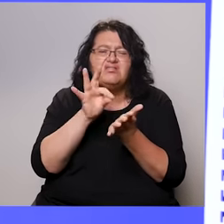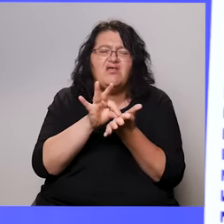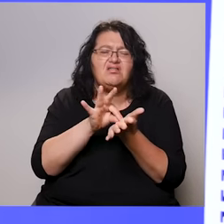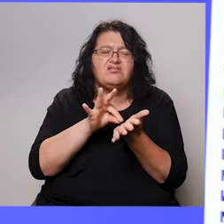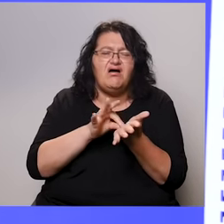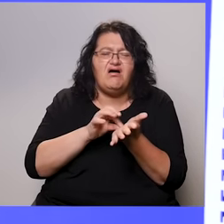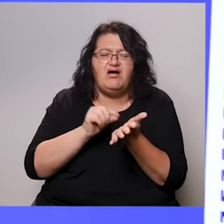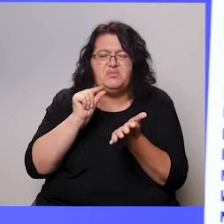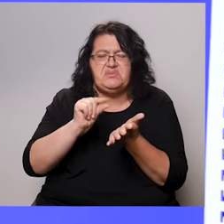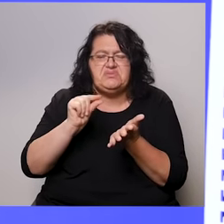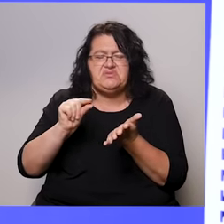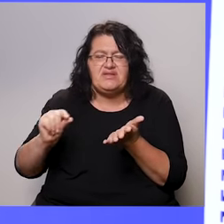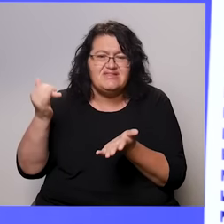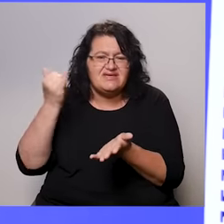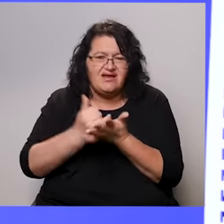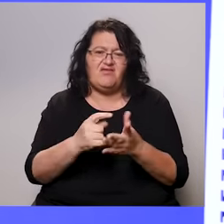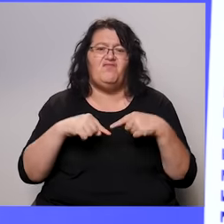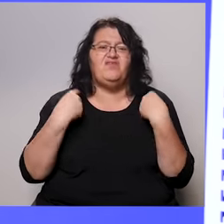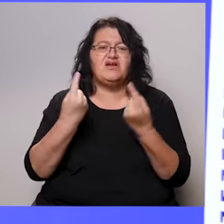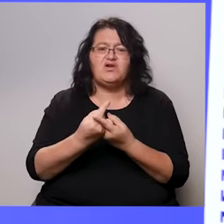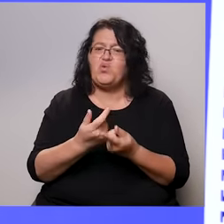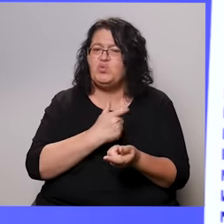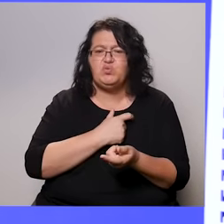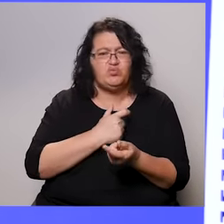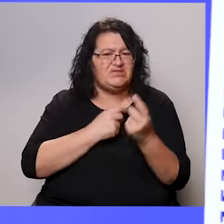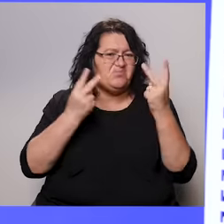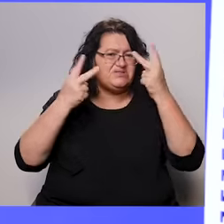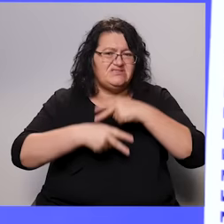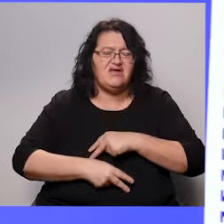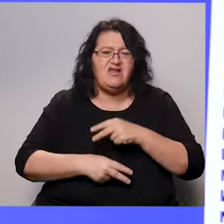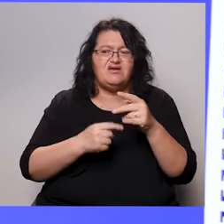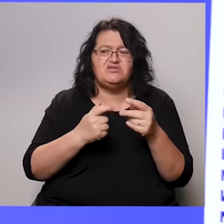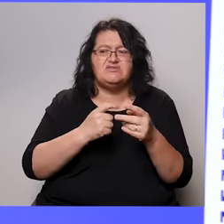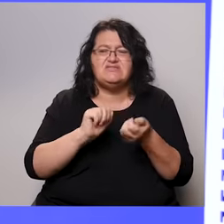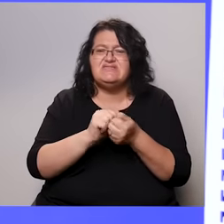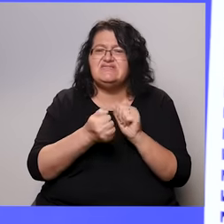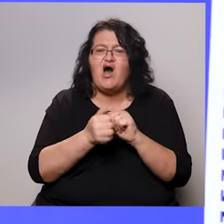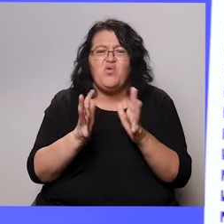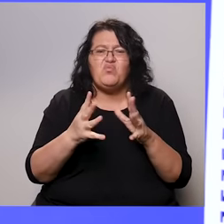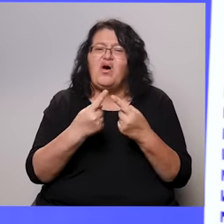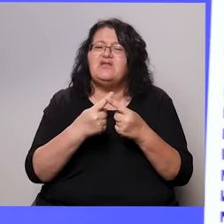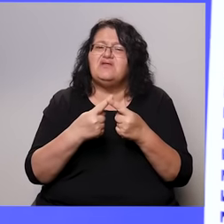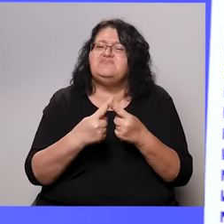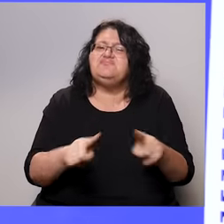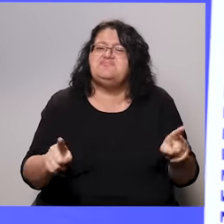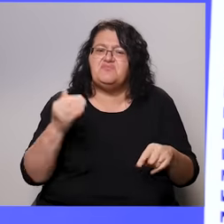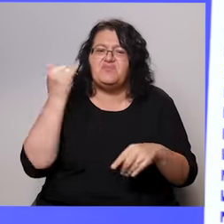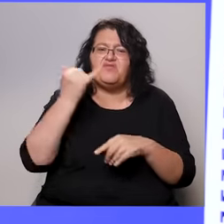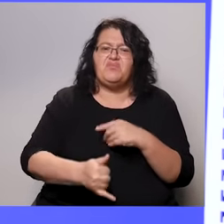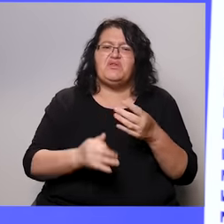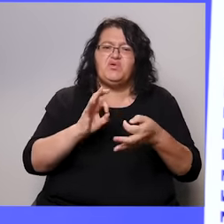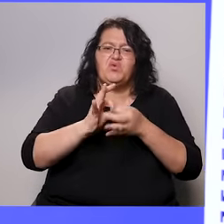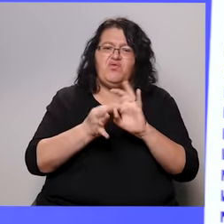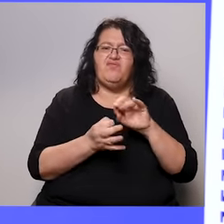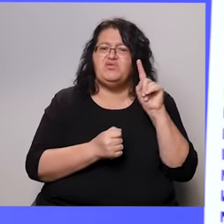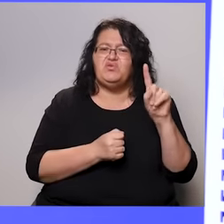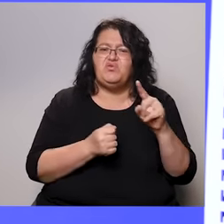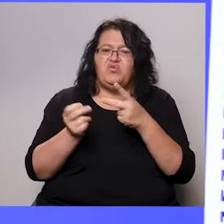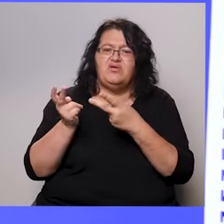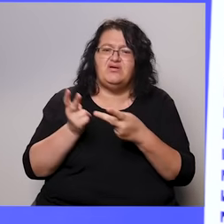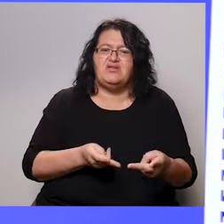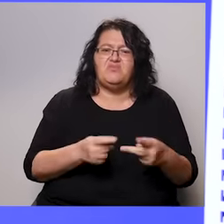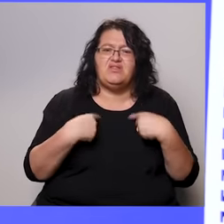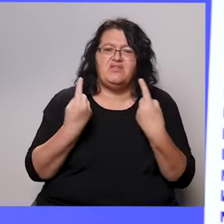detalii în care, într-adevăr, noi nu putem înțelege sau poate devenim reticenți asupra cuvântului pe care vrea să ne-l transmită